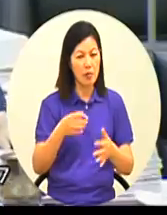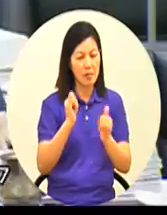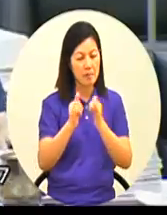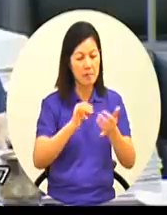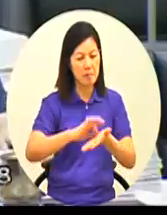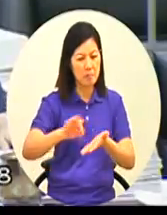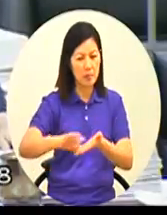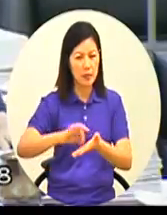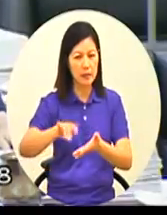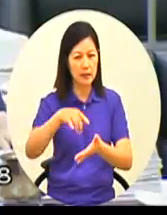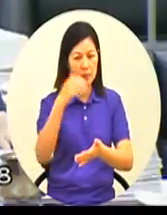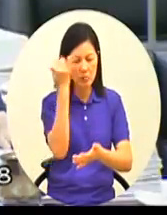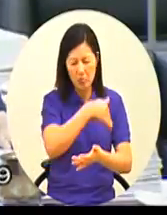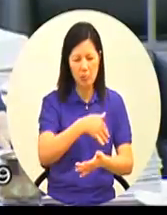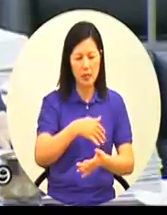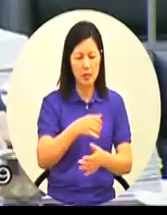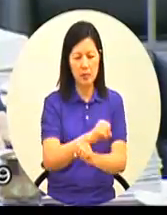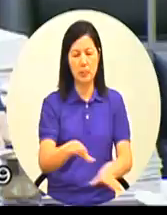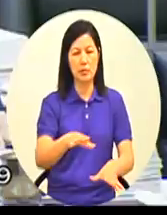子就疏忽